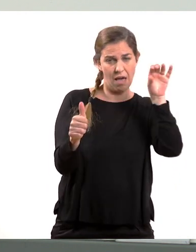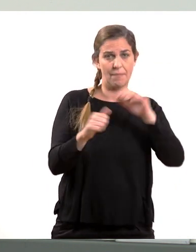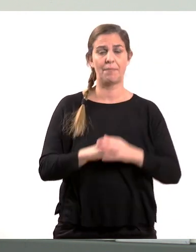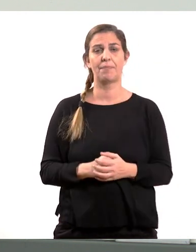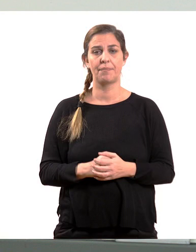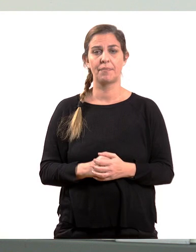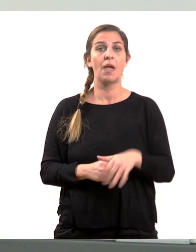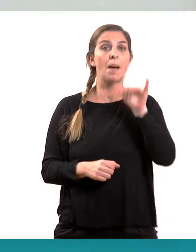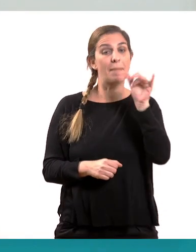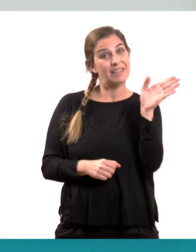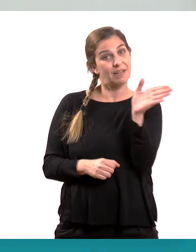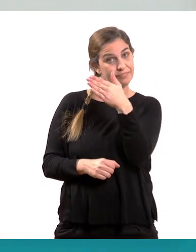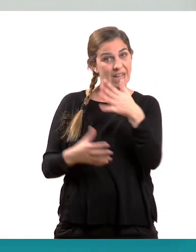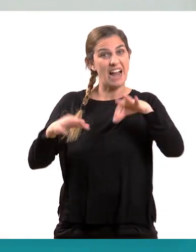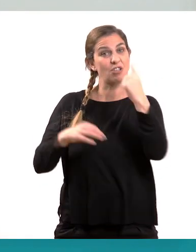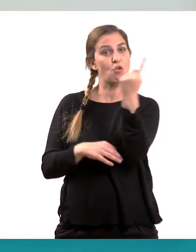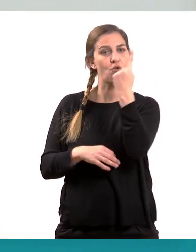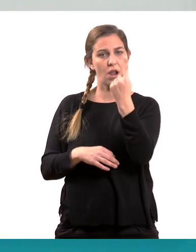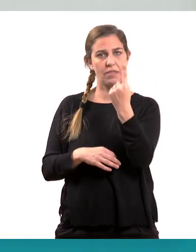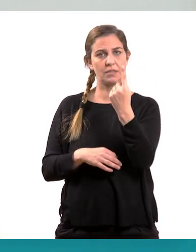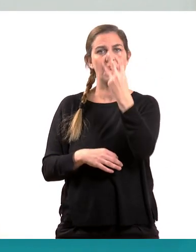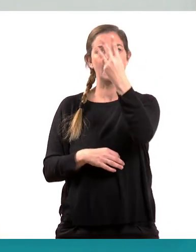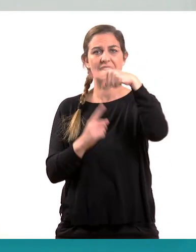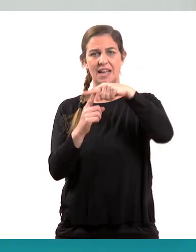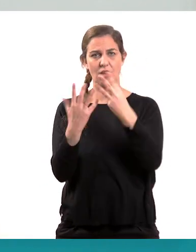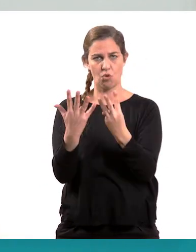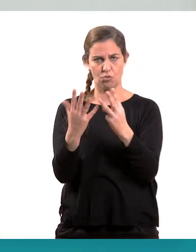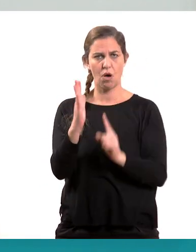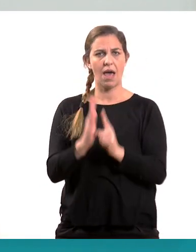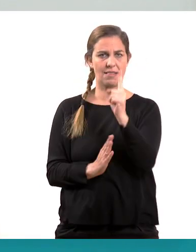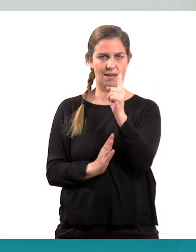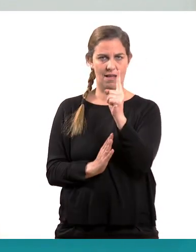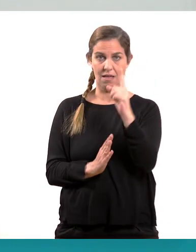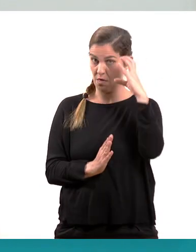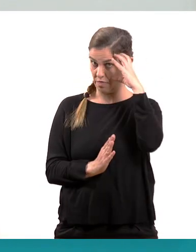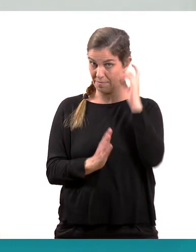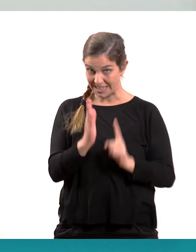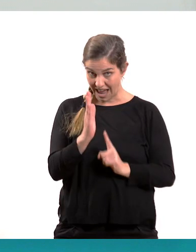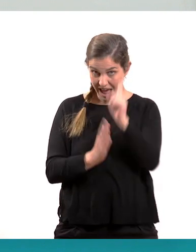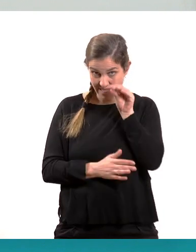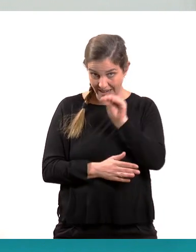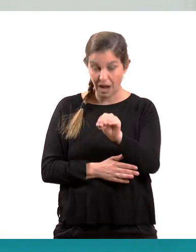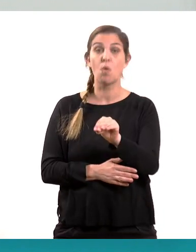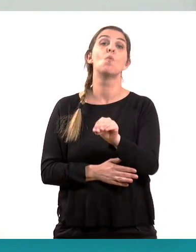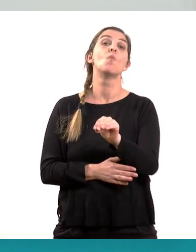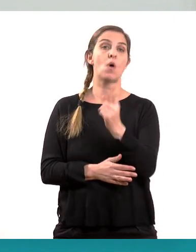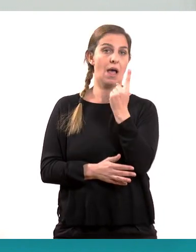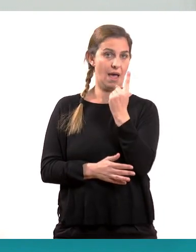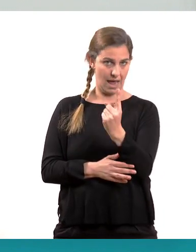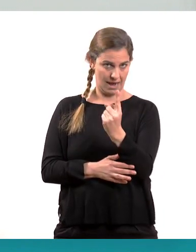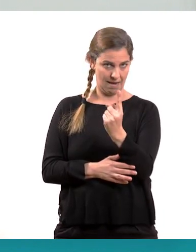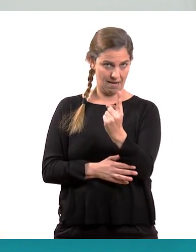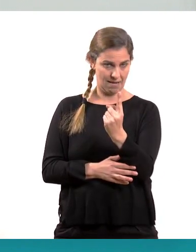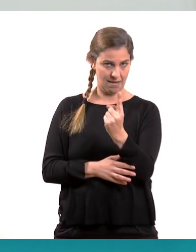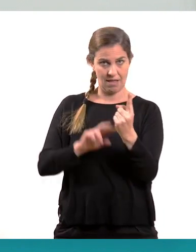Ξεκινάμε πάντα από τις μονάδες. 3 και 8, 11. Θυμάστε, δεν γράφουμε ολόκληρο το 11. Γράφουμε τη